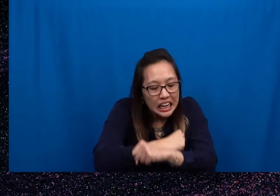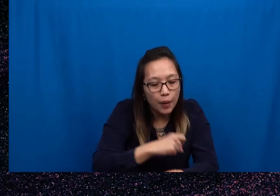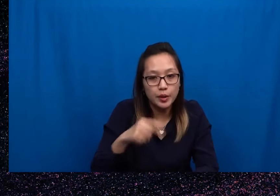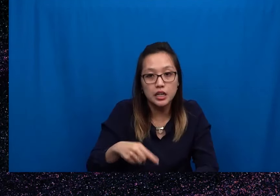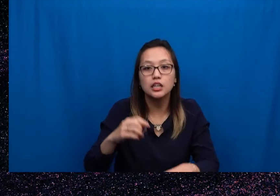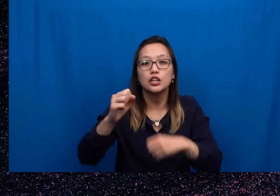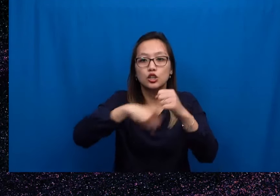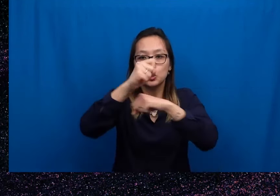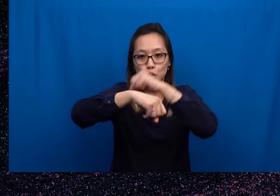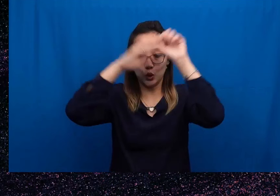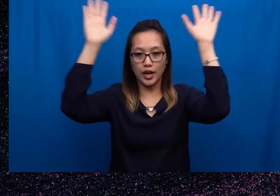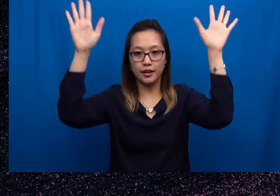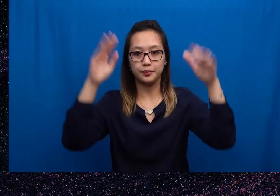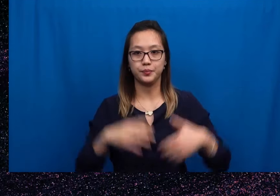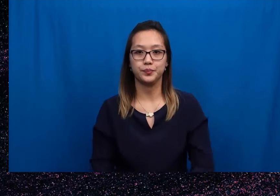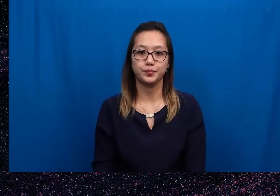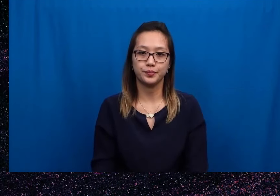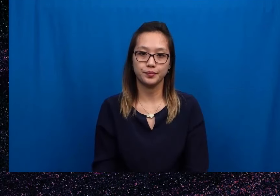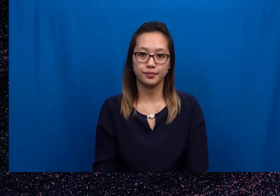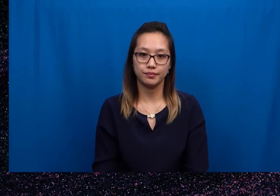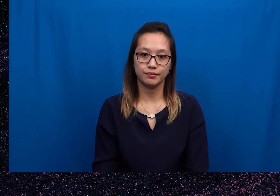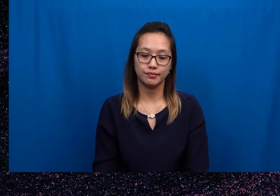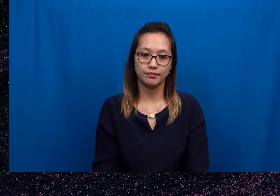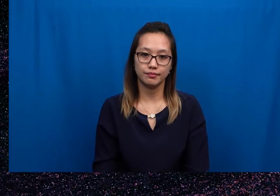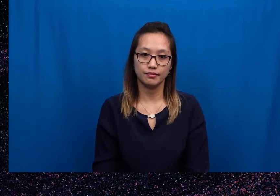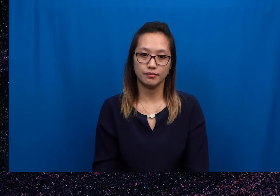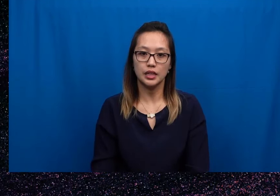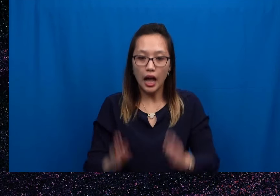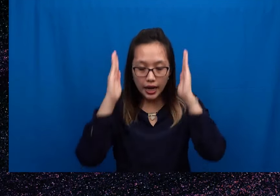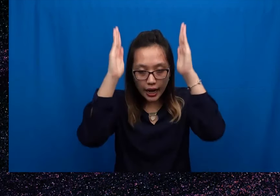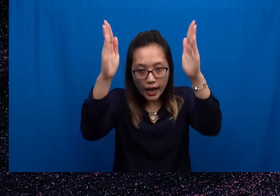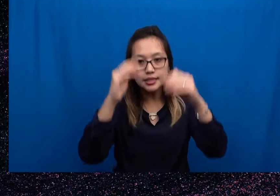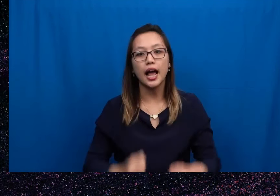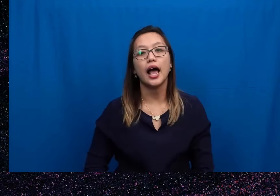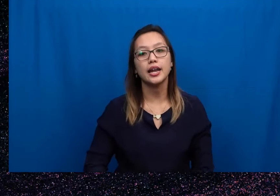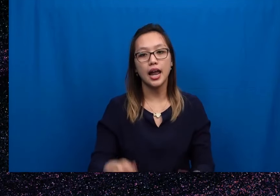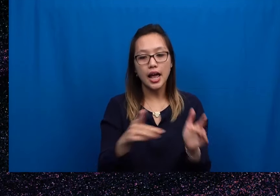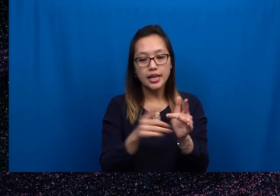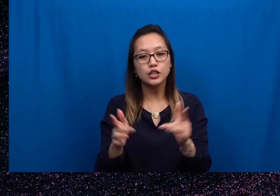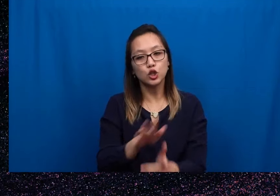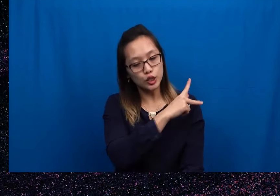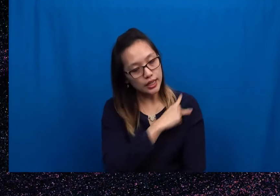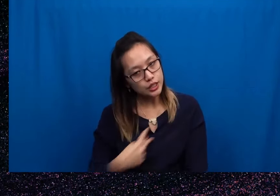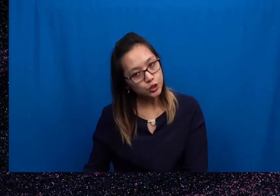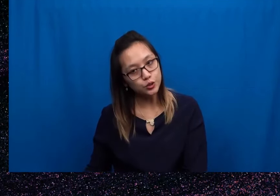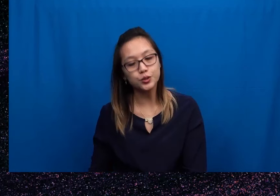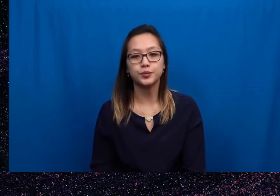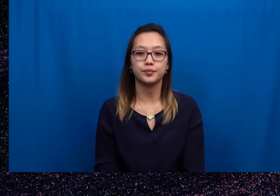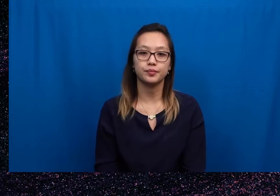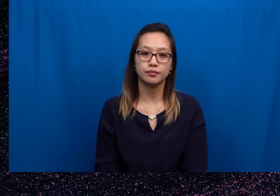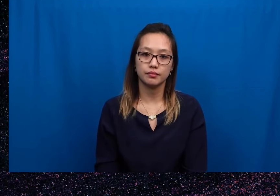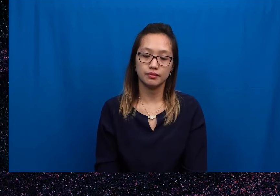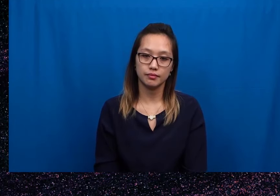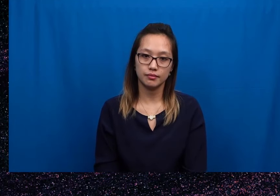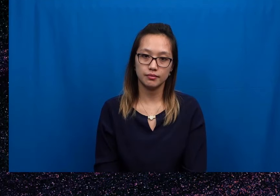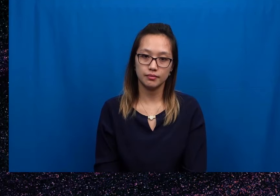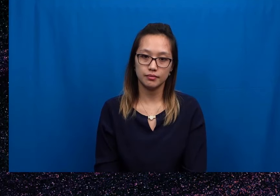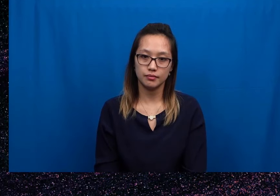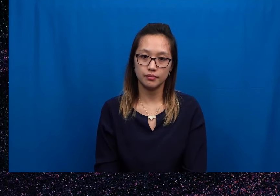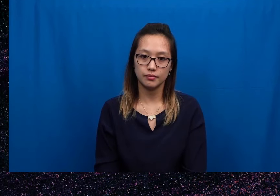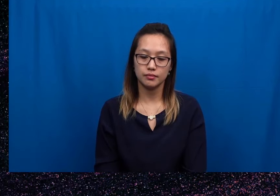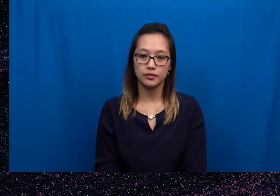yaitu kerajaan kehidupan, yaitu kerajaan Yesus Kristus. Ayat ini sungguh dahsyat, saudara.